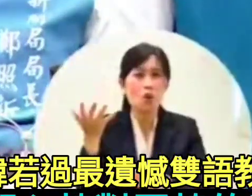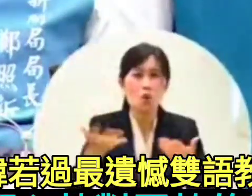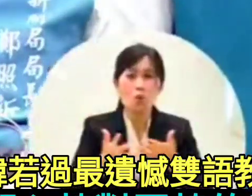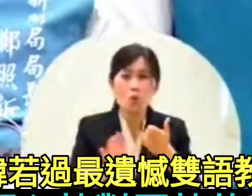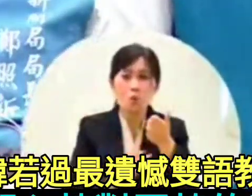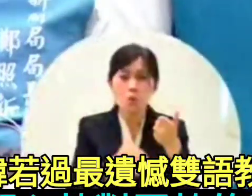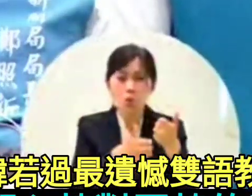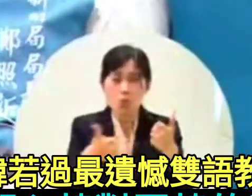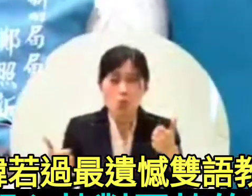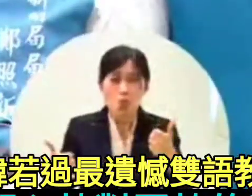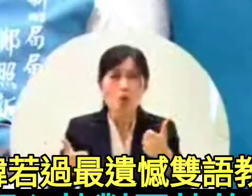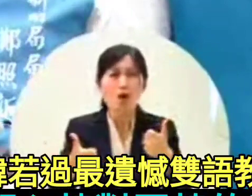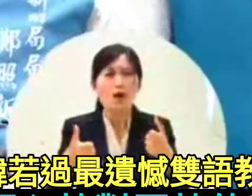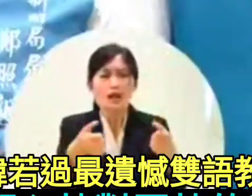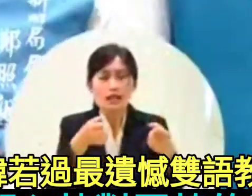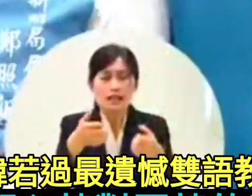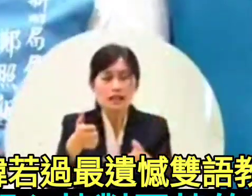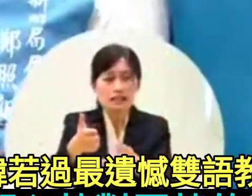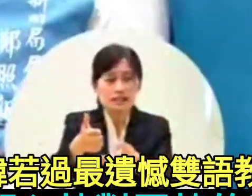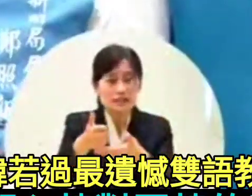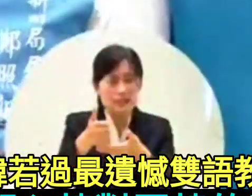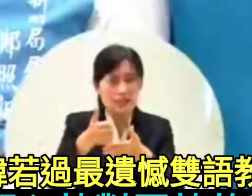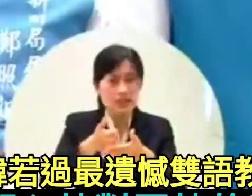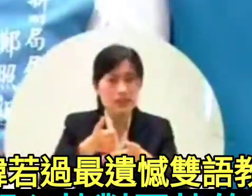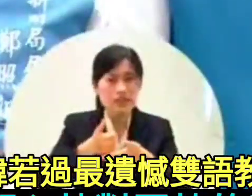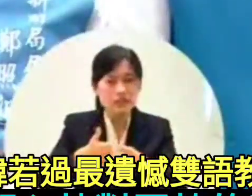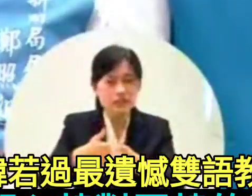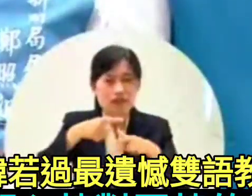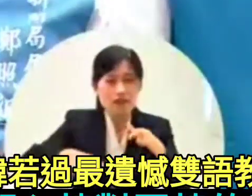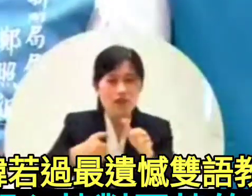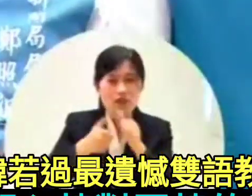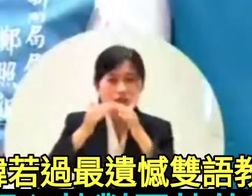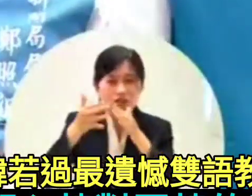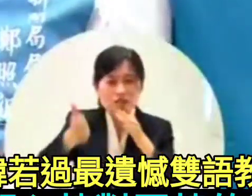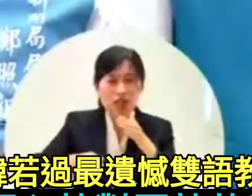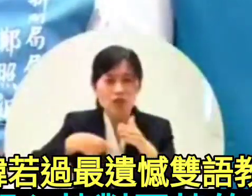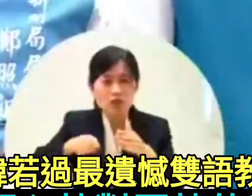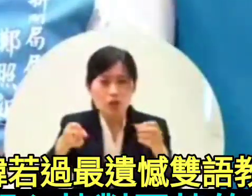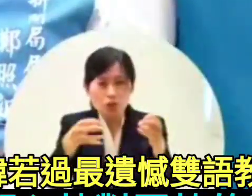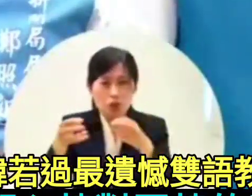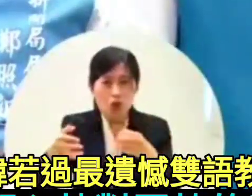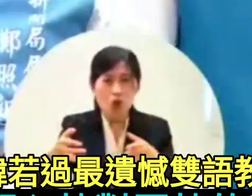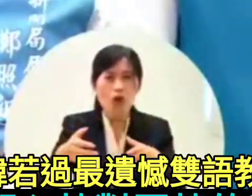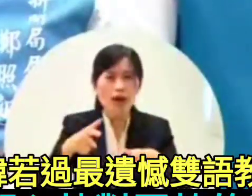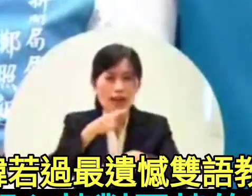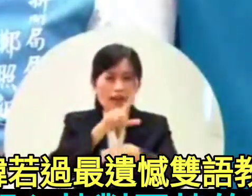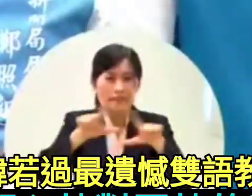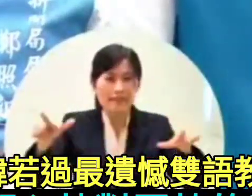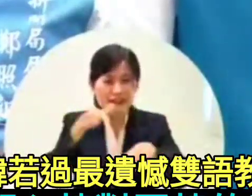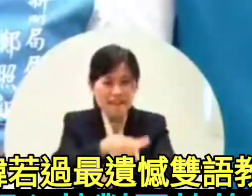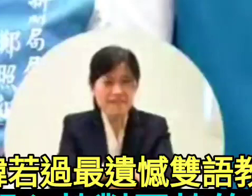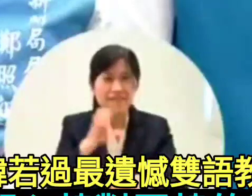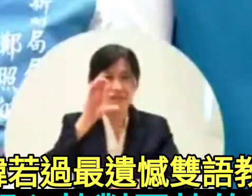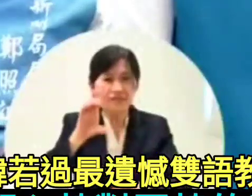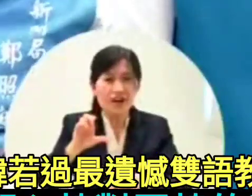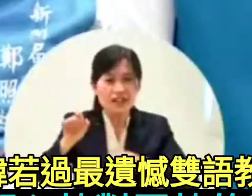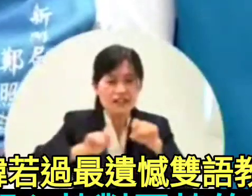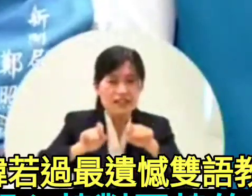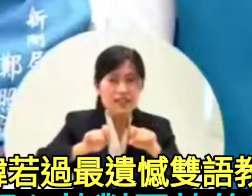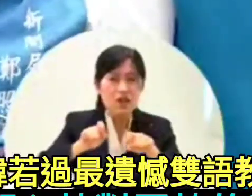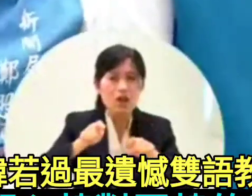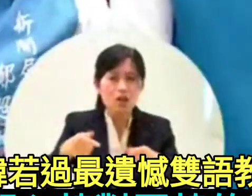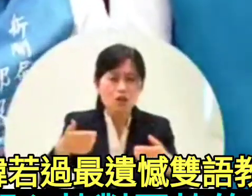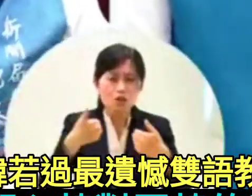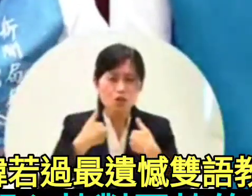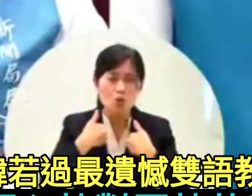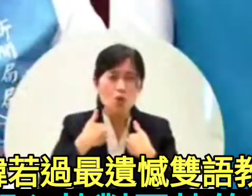论大南方的开发计划。事实上，对高雄人民来讲，很不公平的一件事情。高雄人无